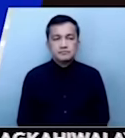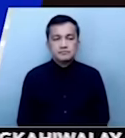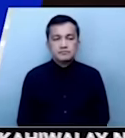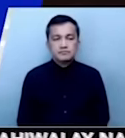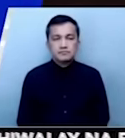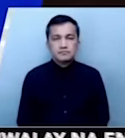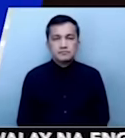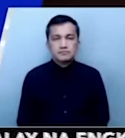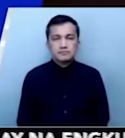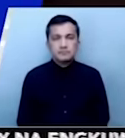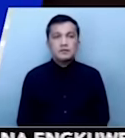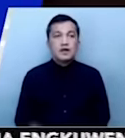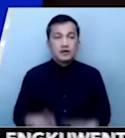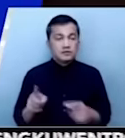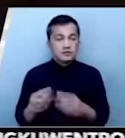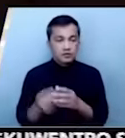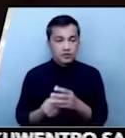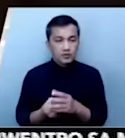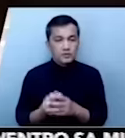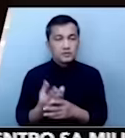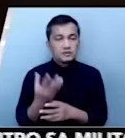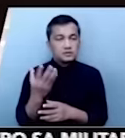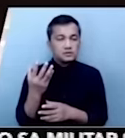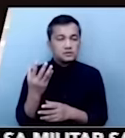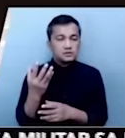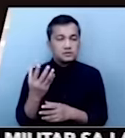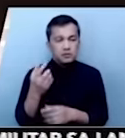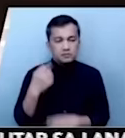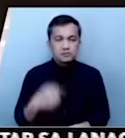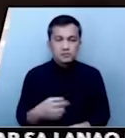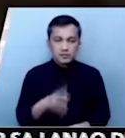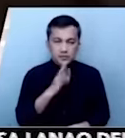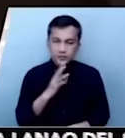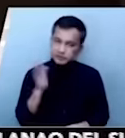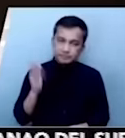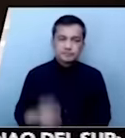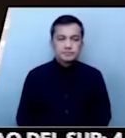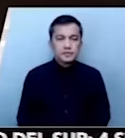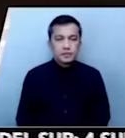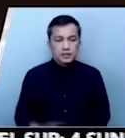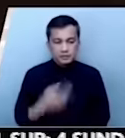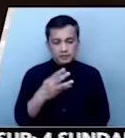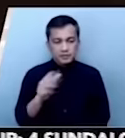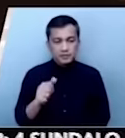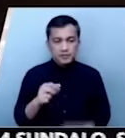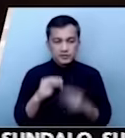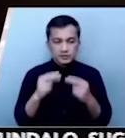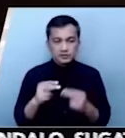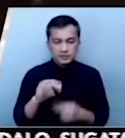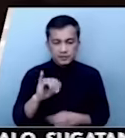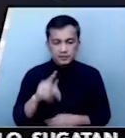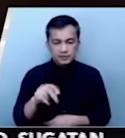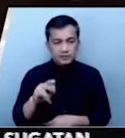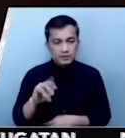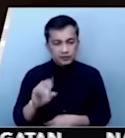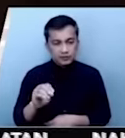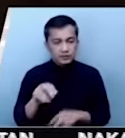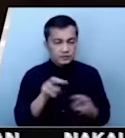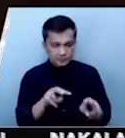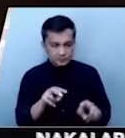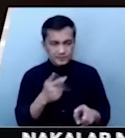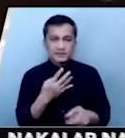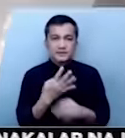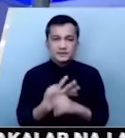growing, vibrant relationship. Para sa GMA Integrated News, JP Soriano, nakatutok 24